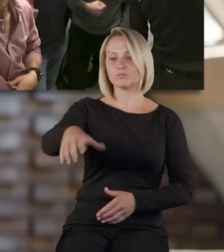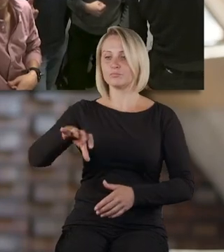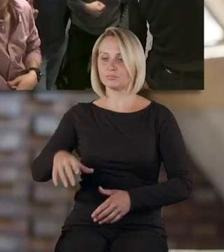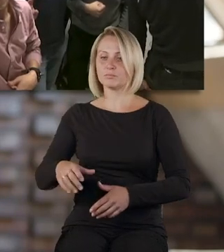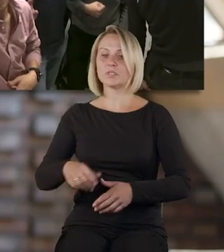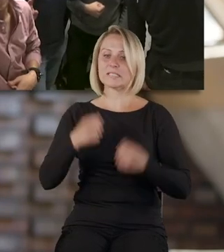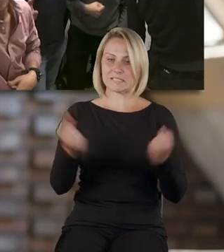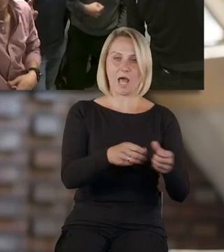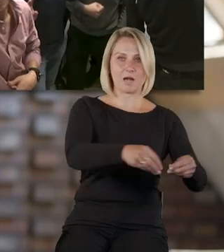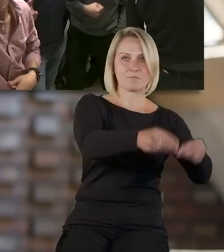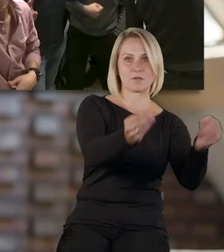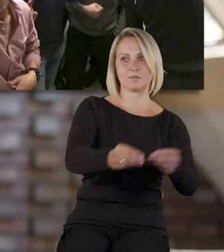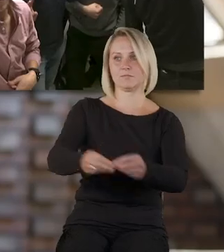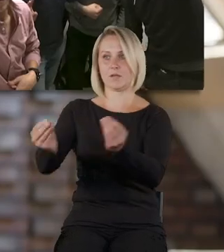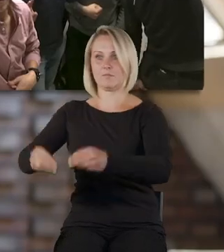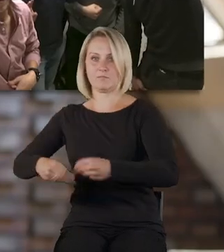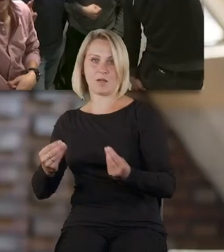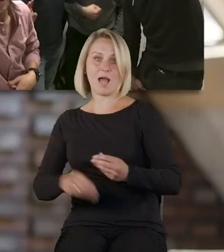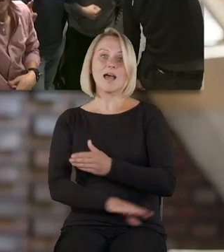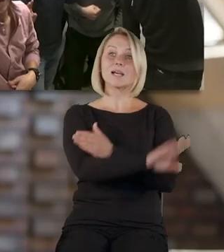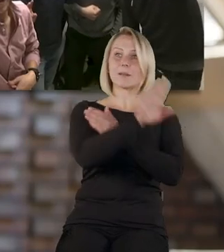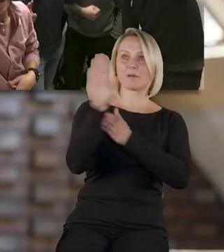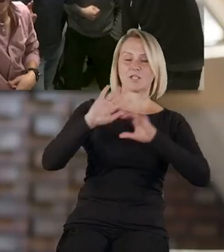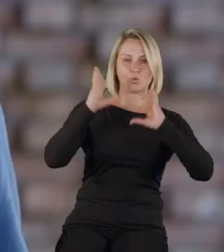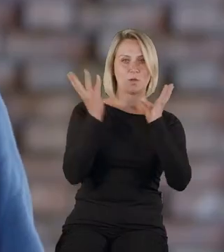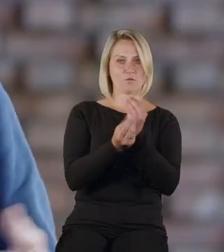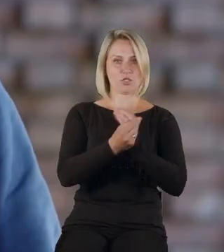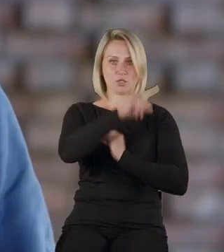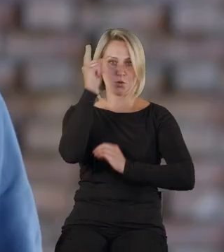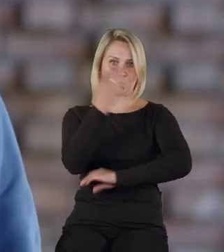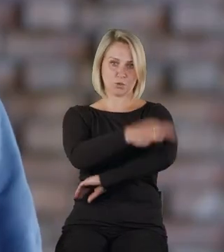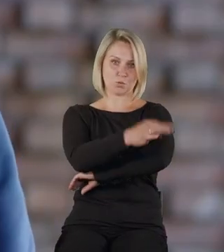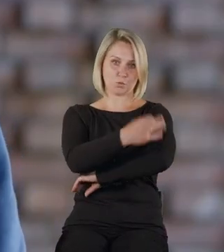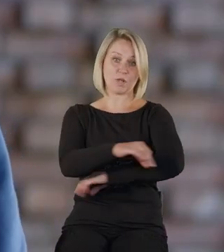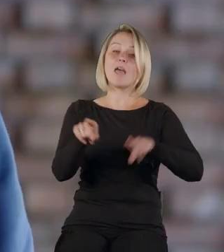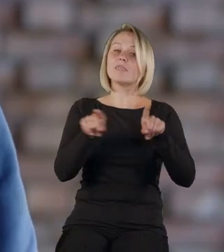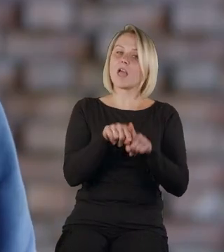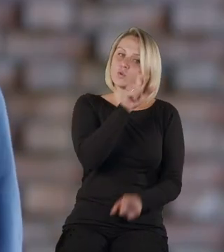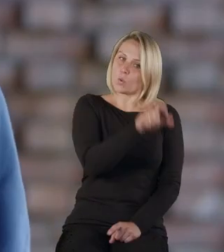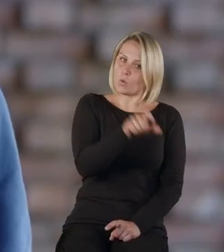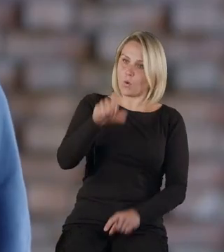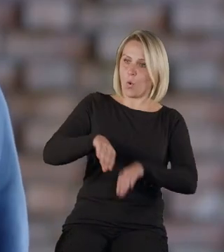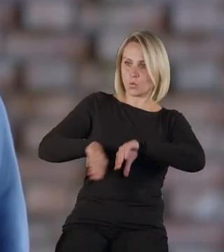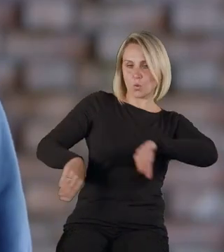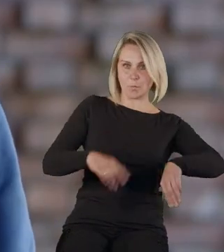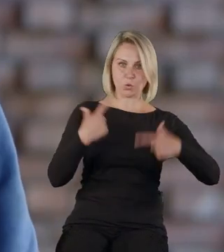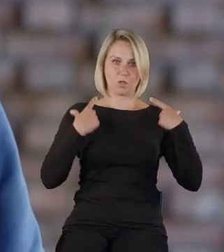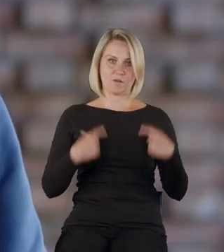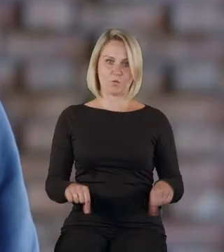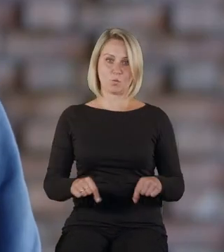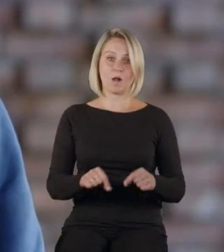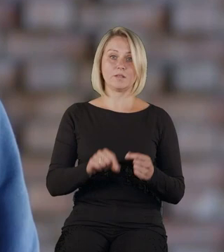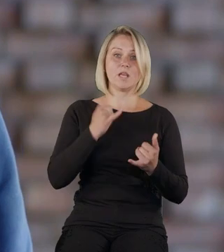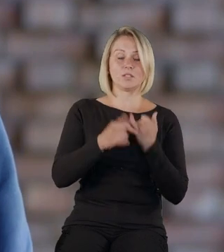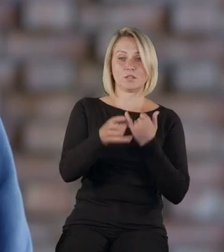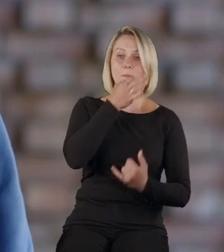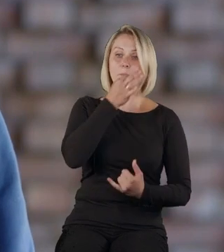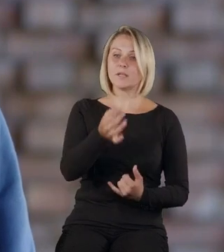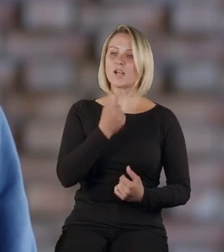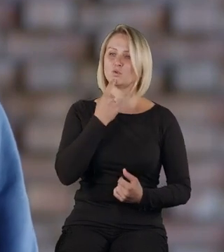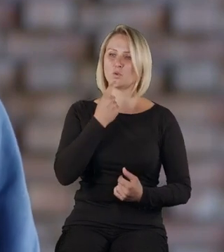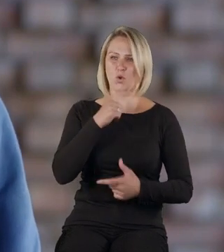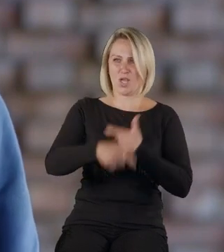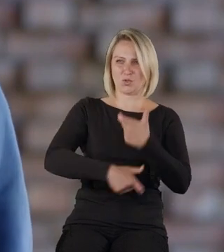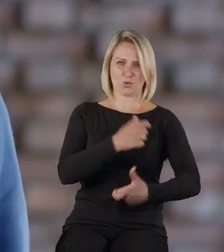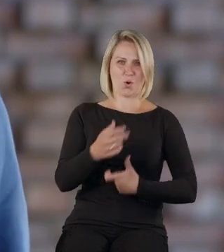ono jak najlepiej. Reprezentujemy wszystkich studentów, ale i każdego z osobna. Jeśli zapytacie nas, czym zajmuje się Rada